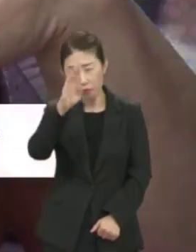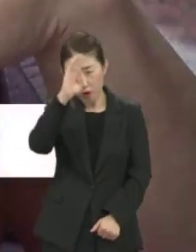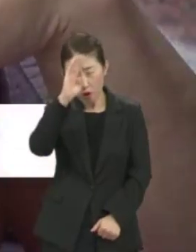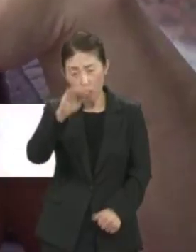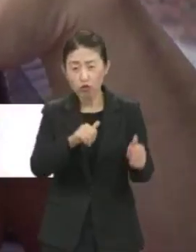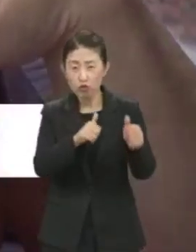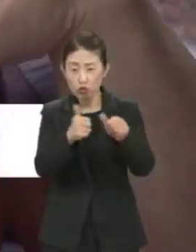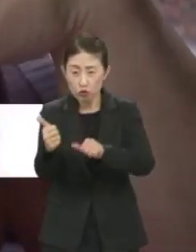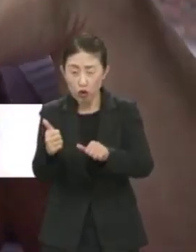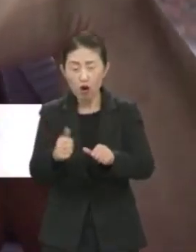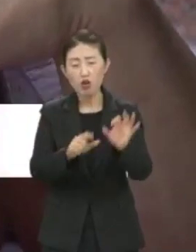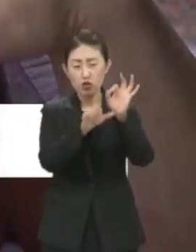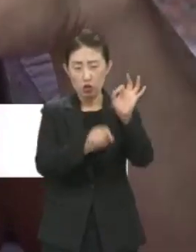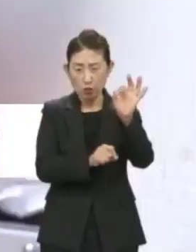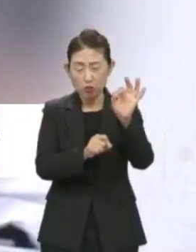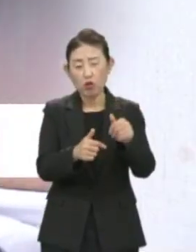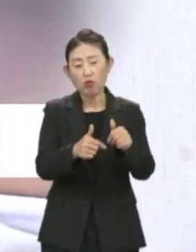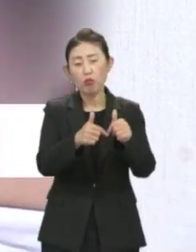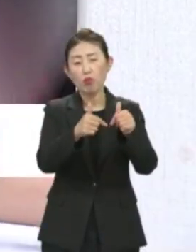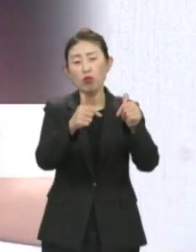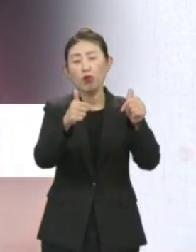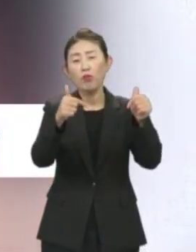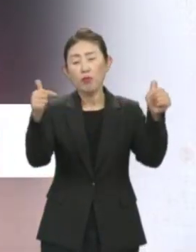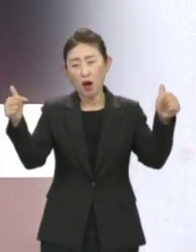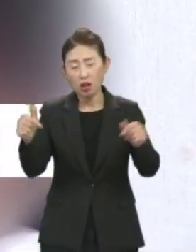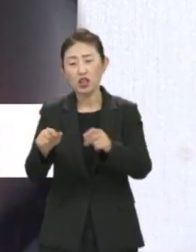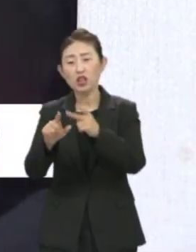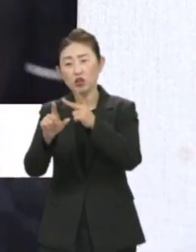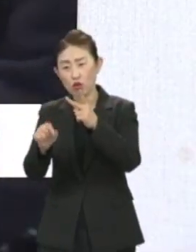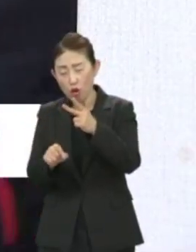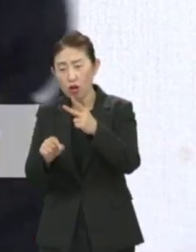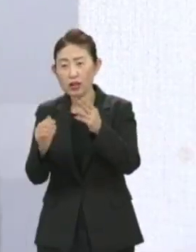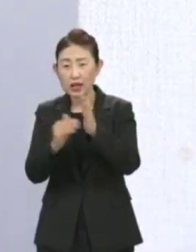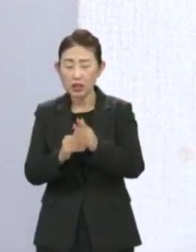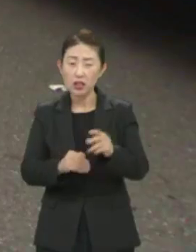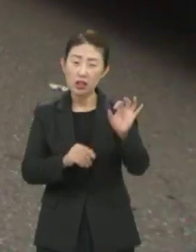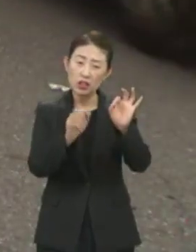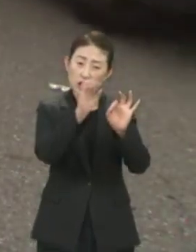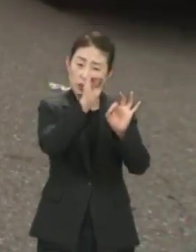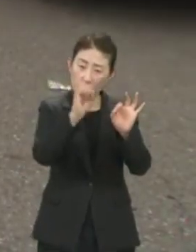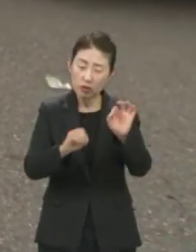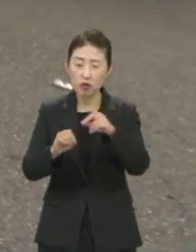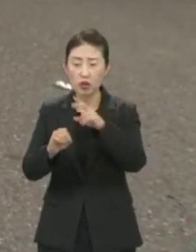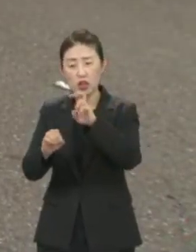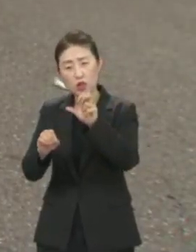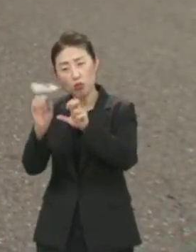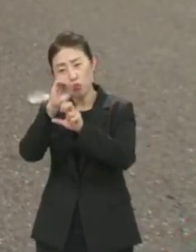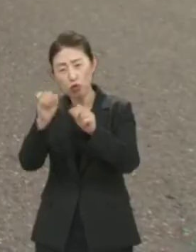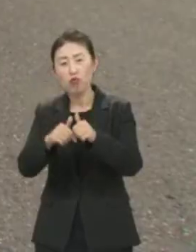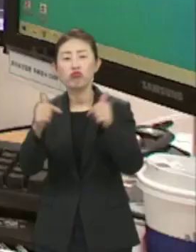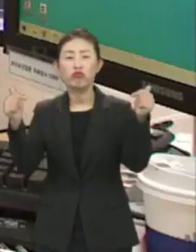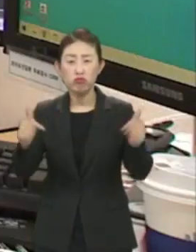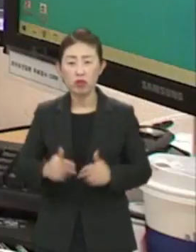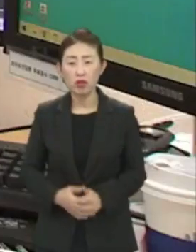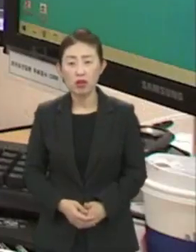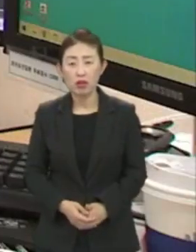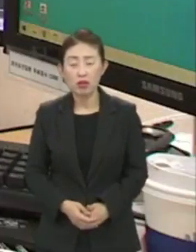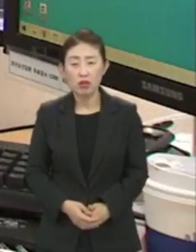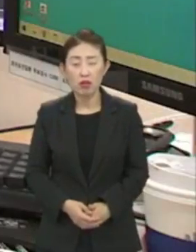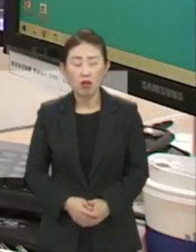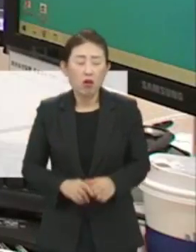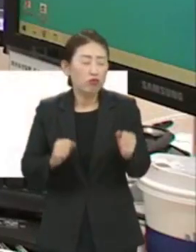보통 10월부터 늘기 시작해 이듬해 2월까지 평균 10에서 25%가량 늘어납니다. 차가운